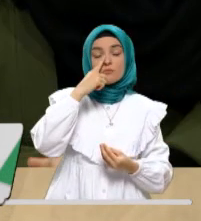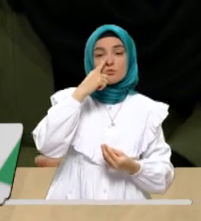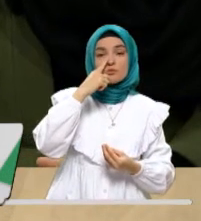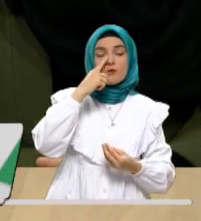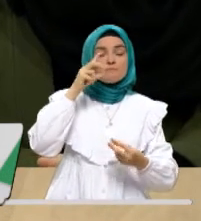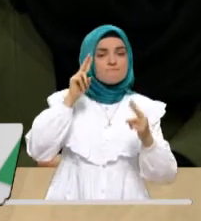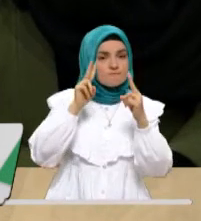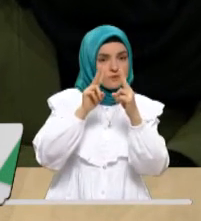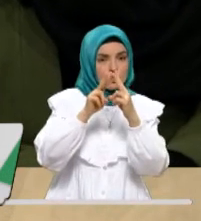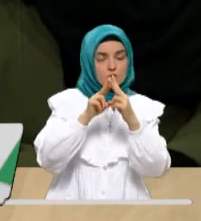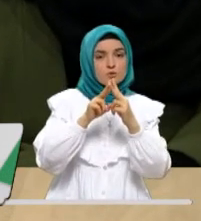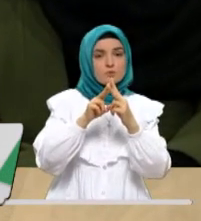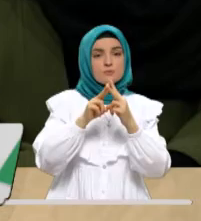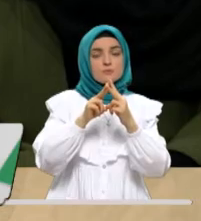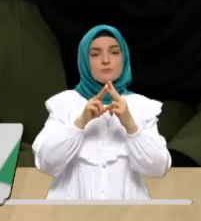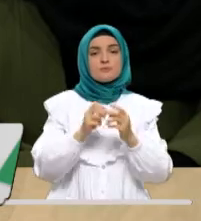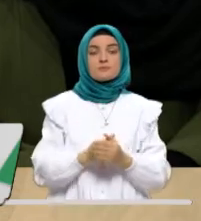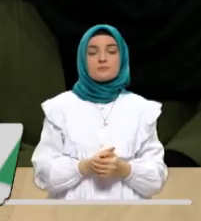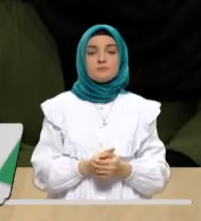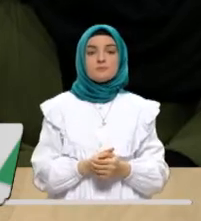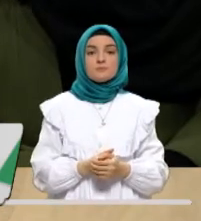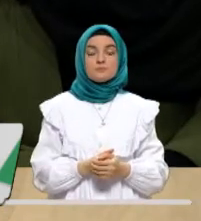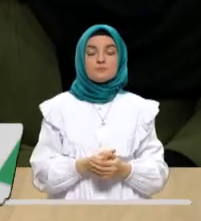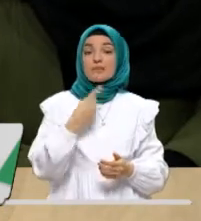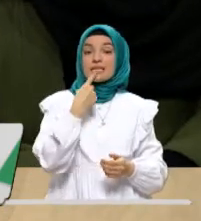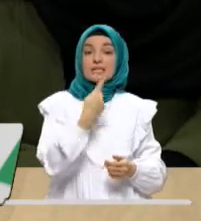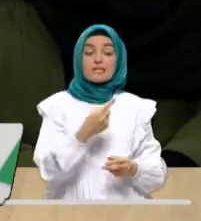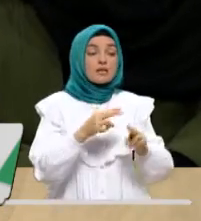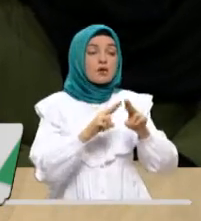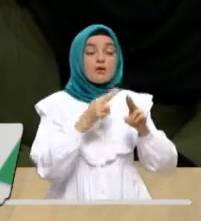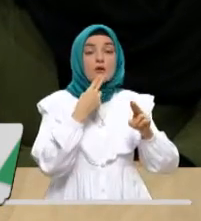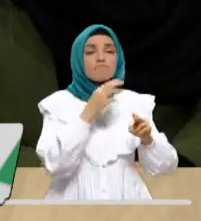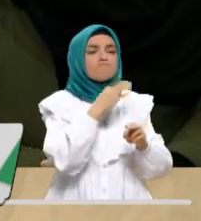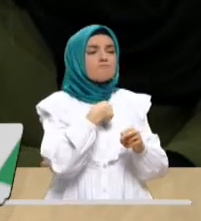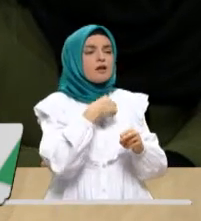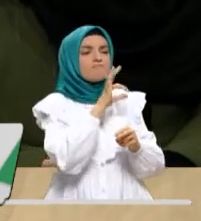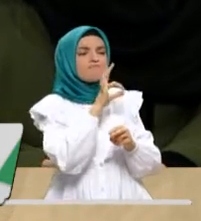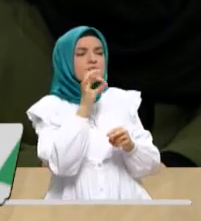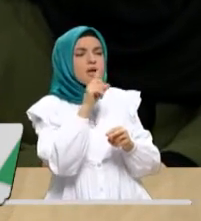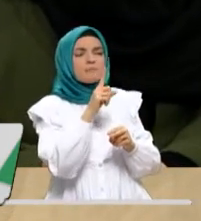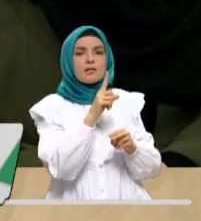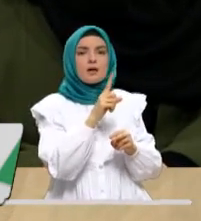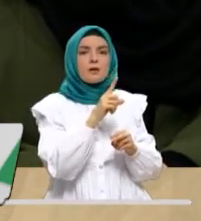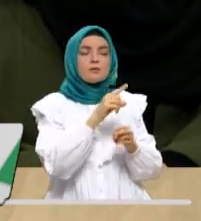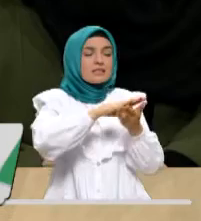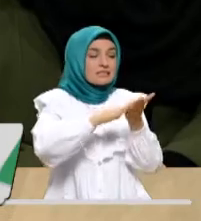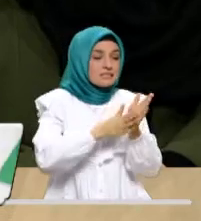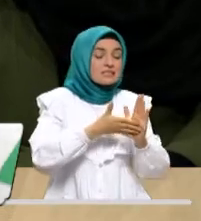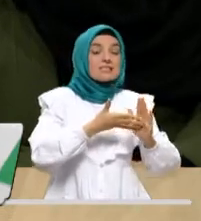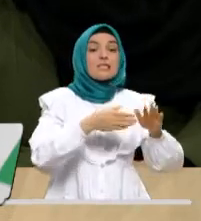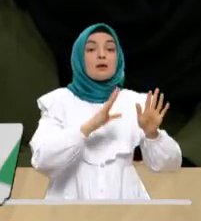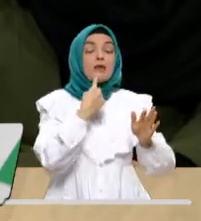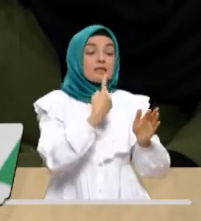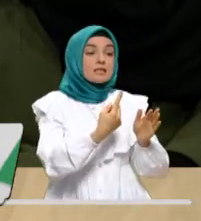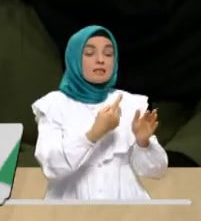maddeler hakkında bilgi alıyordum. Hı hı. Dedi ki bana, Kudret Hanım, ben hiçbir zaman dedi tabağımı sıyırmam dedi. Dedim